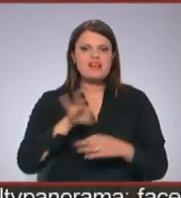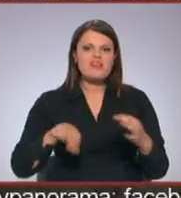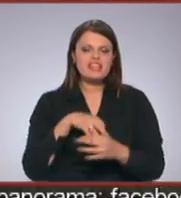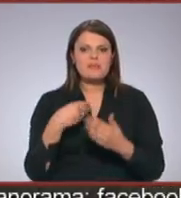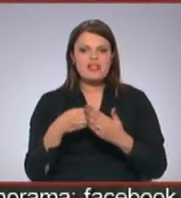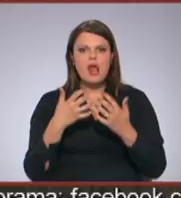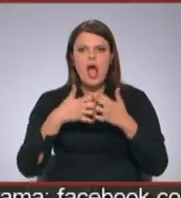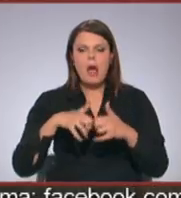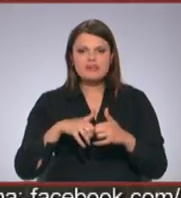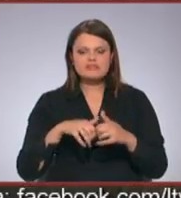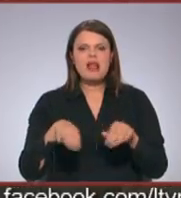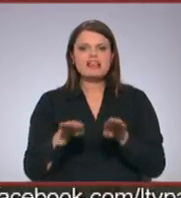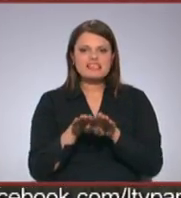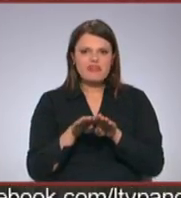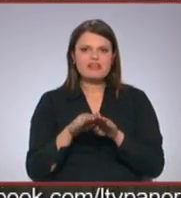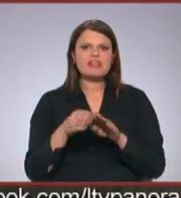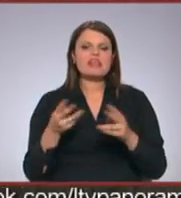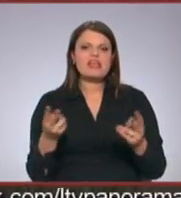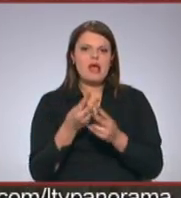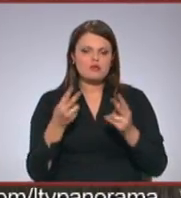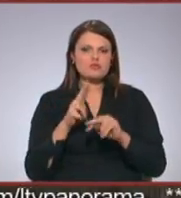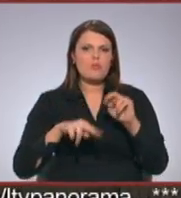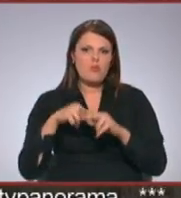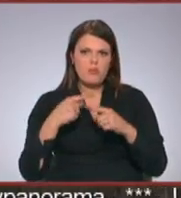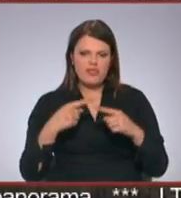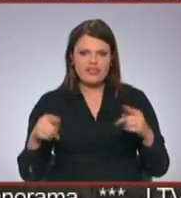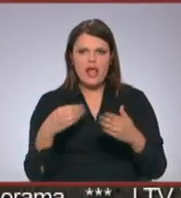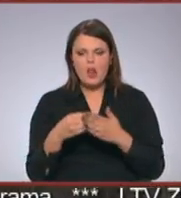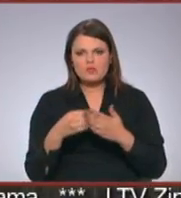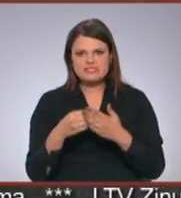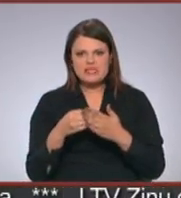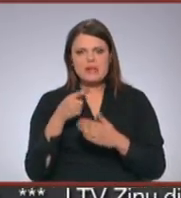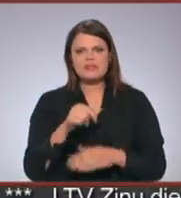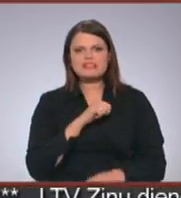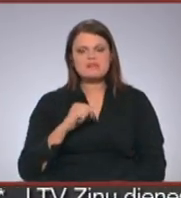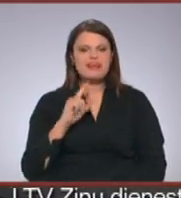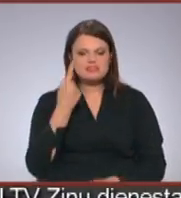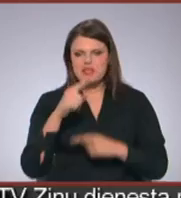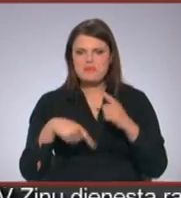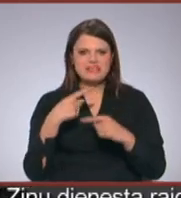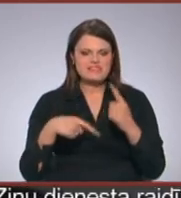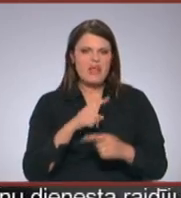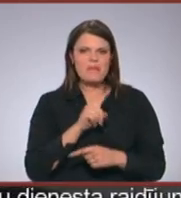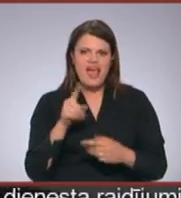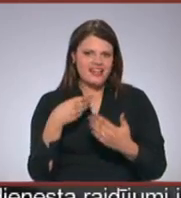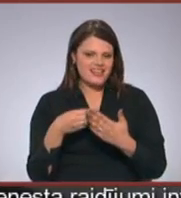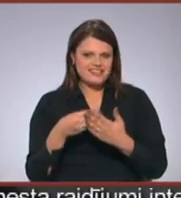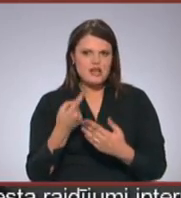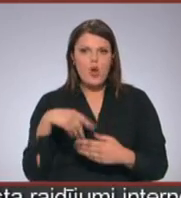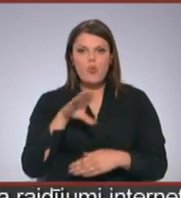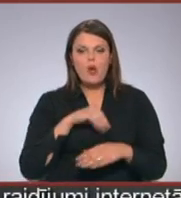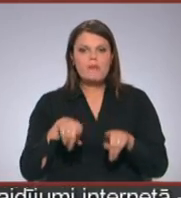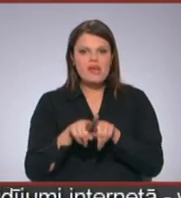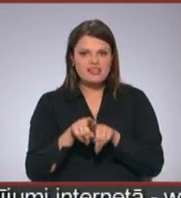izmaksas aprēķinātas līdzvērtīgi ierasto būvmateriālu cenām. Tas vienmēr pats pirmais ir cena. Un īstenībā, ko mēs arī